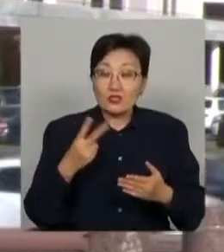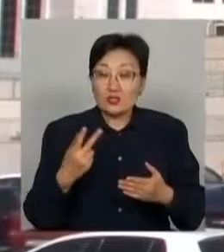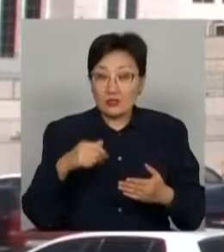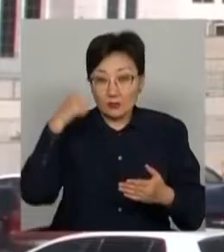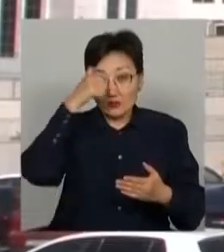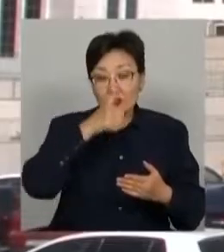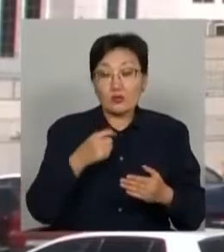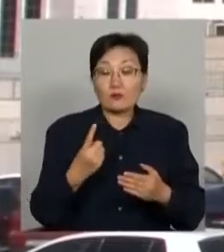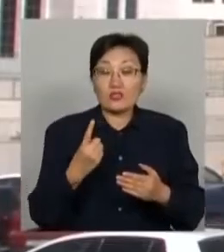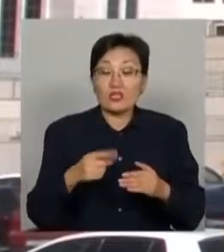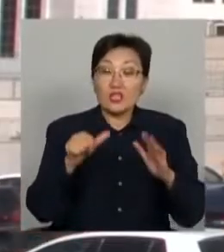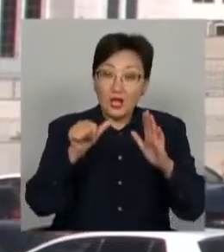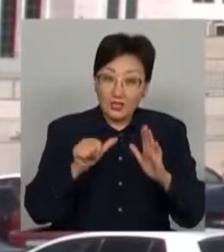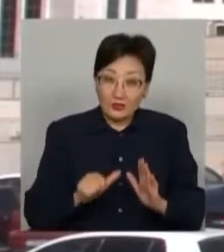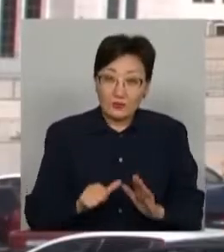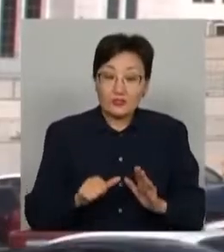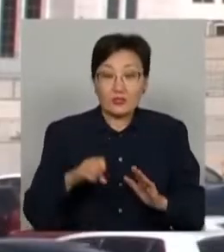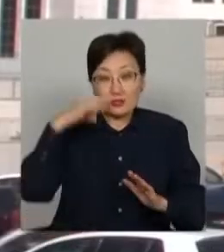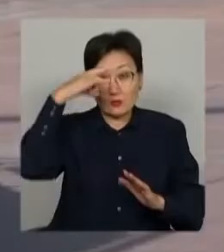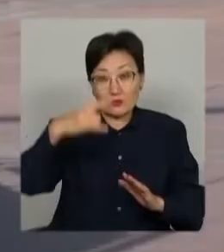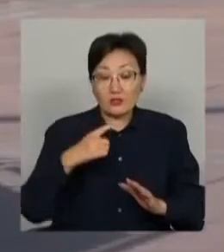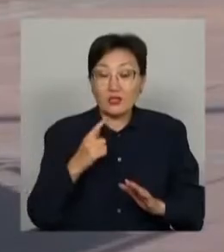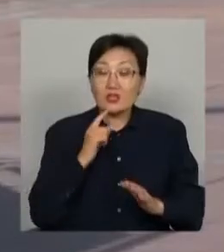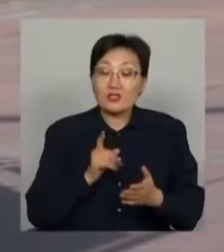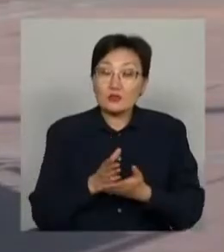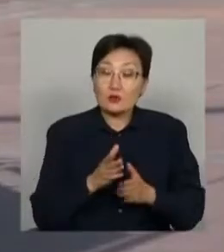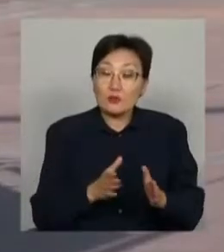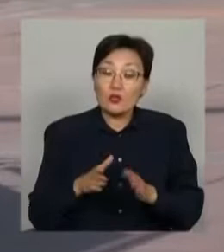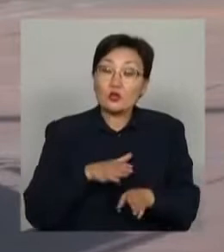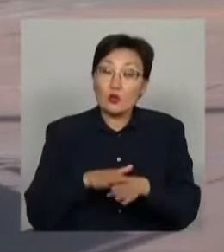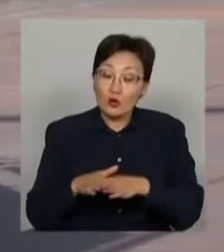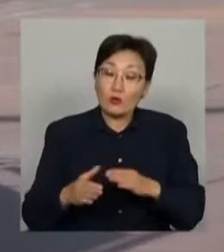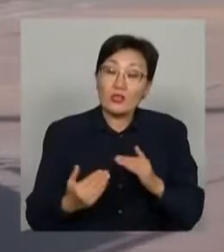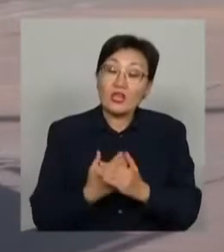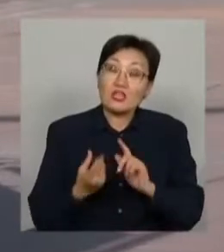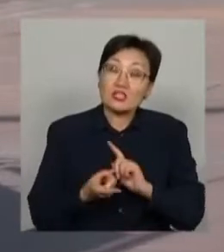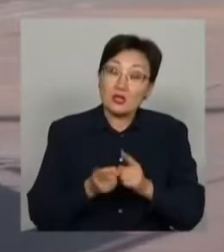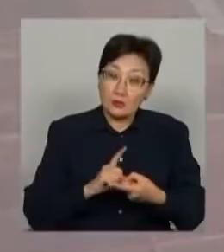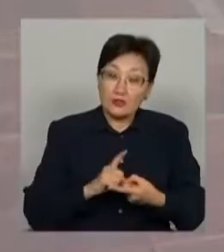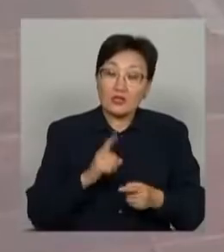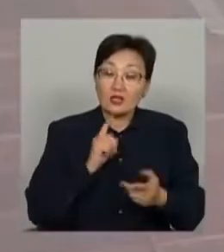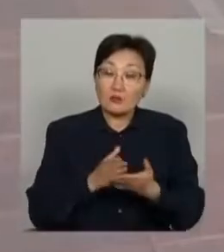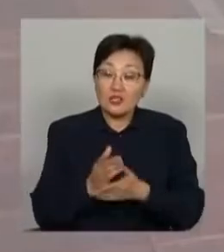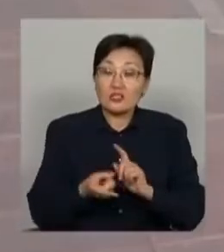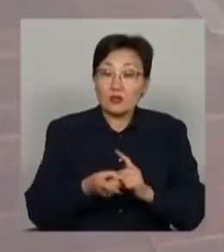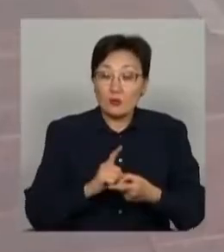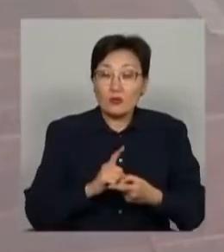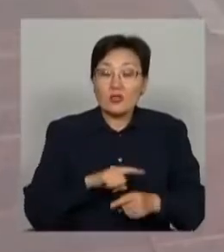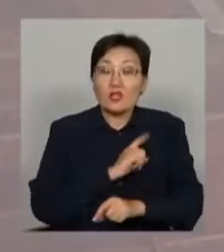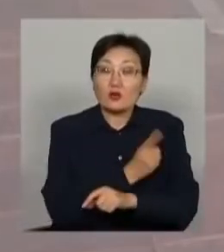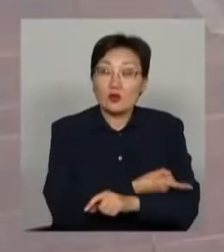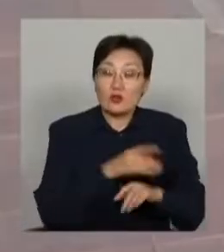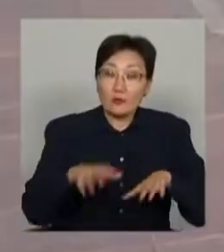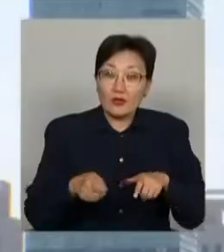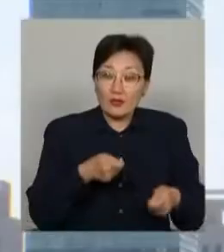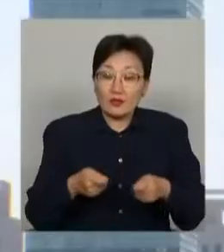2023 жылдың бірінші жарты жылдығында елдегі саяси институттар толығымен жаңартылмақ. Саяси реформалар күшті президент,